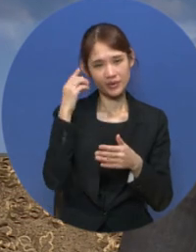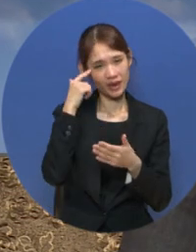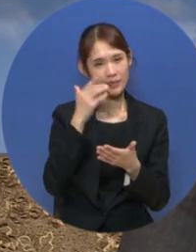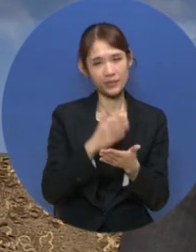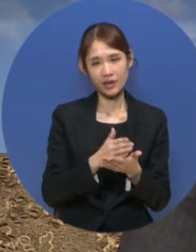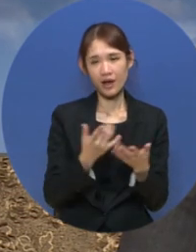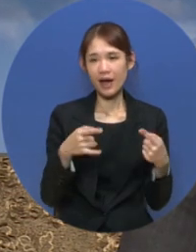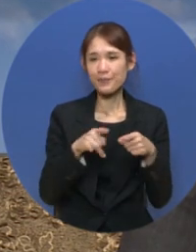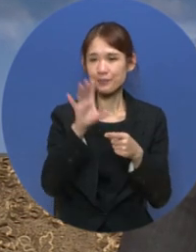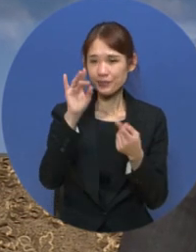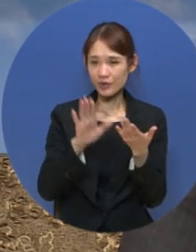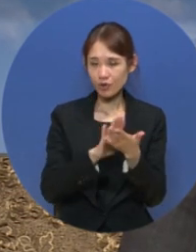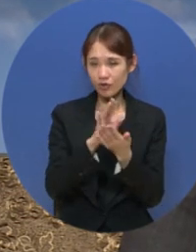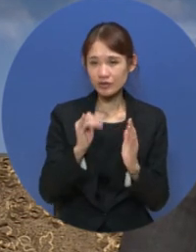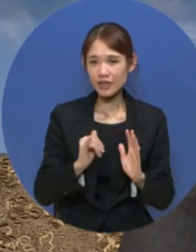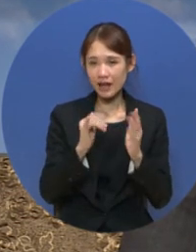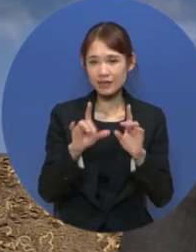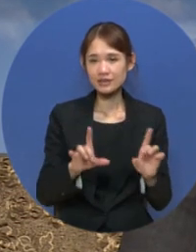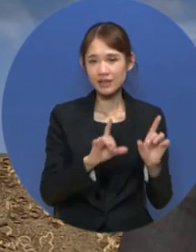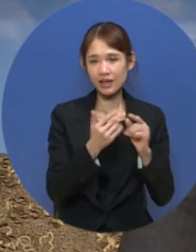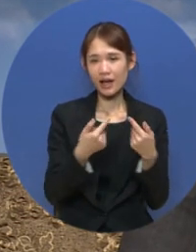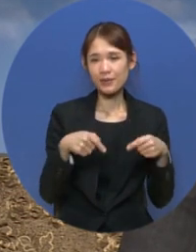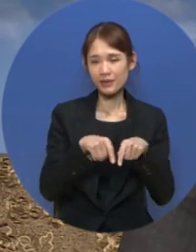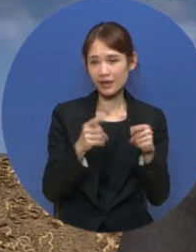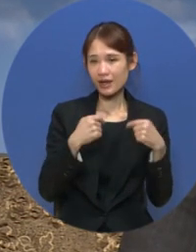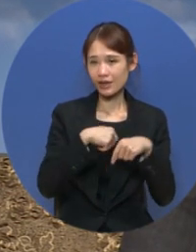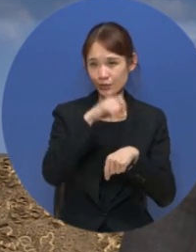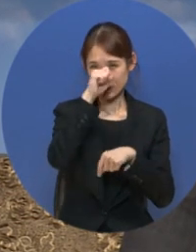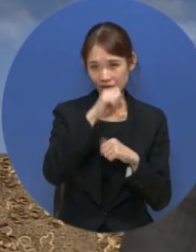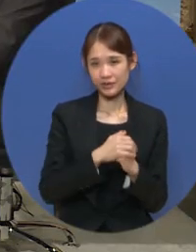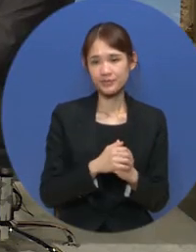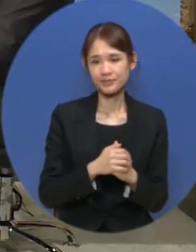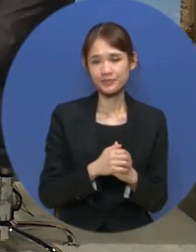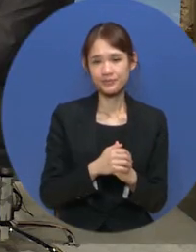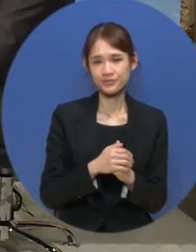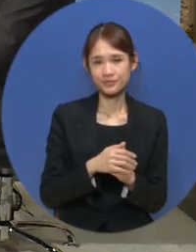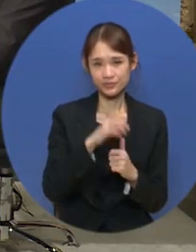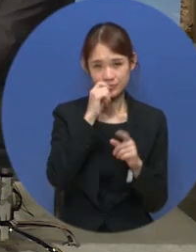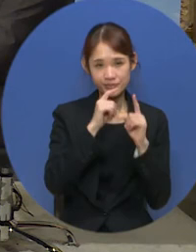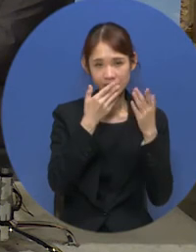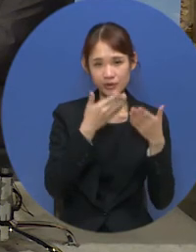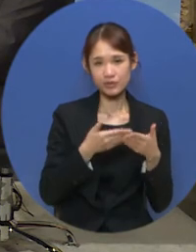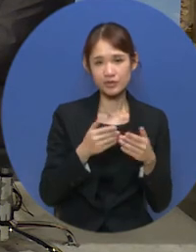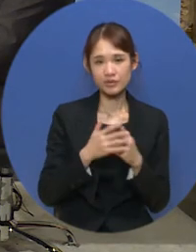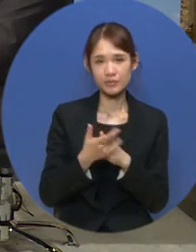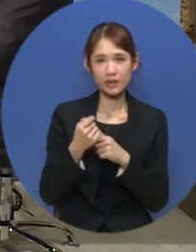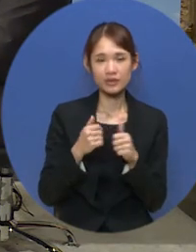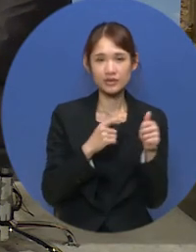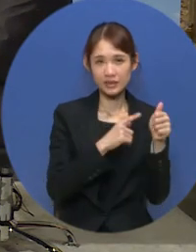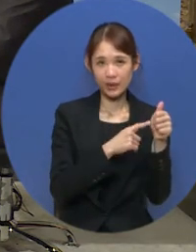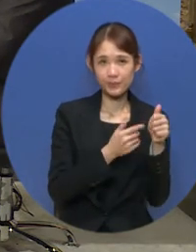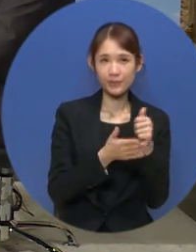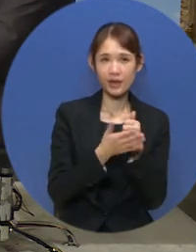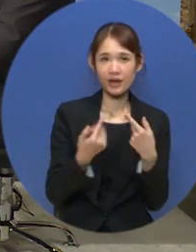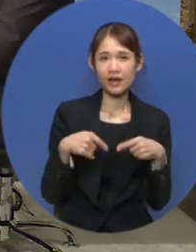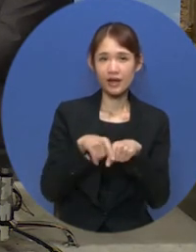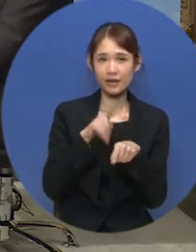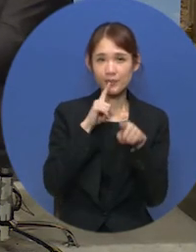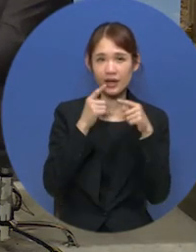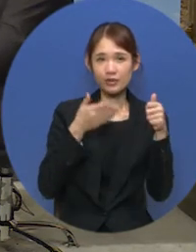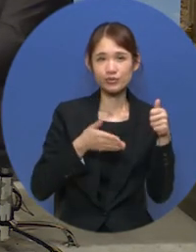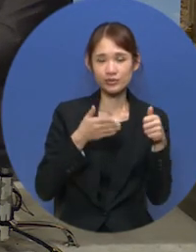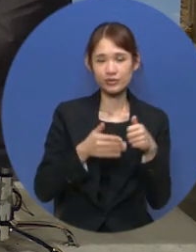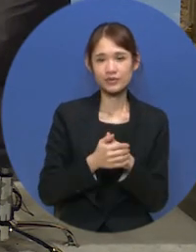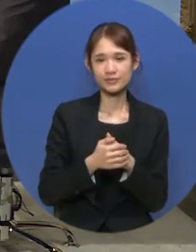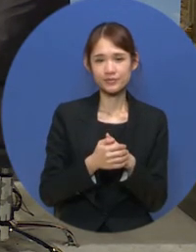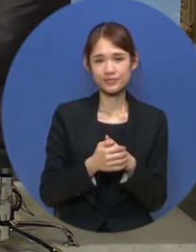함께 어울려 사는 세상을 여러분들과 함께 했으면 좋겠습니다. 네, 좋은 말씀 감사합니다. 네, 바로 이어서 팀장님도 한 말씀